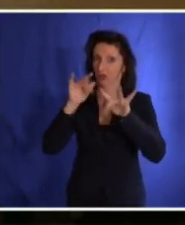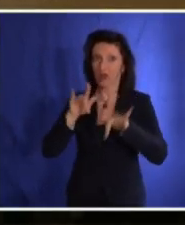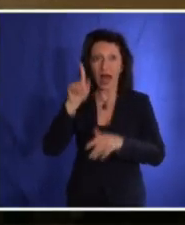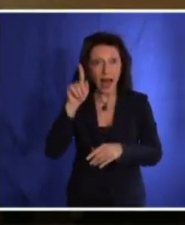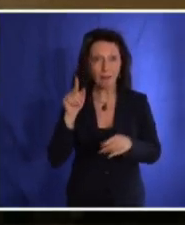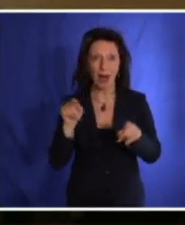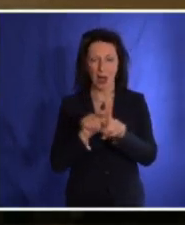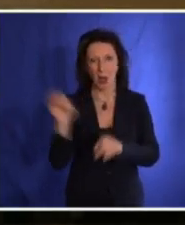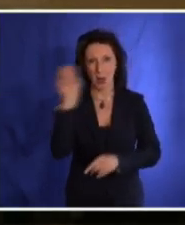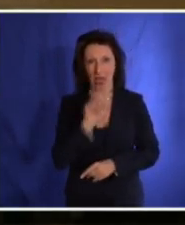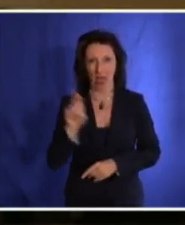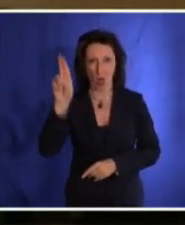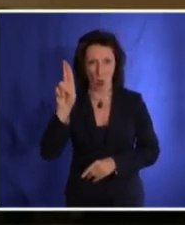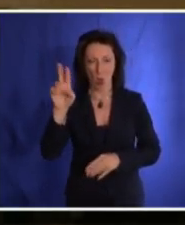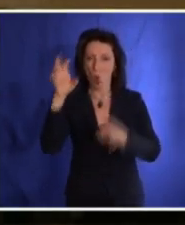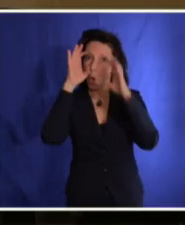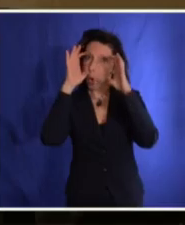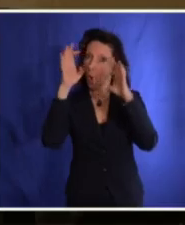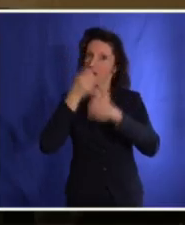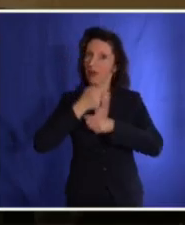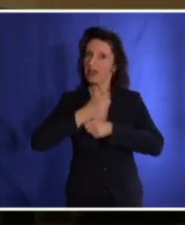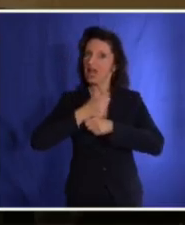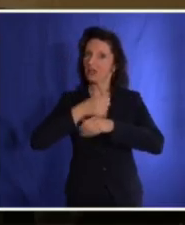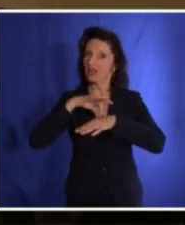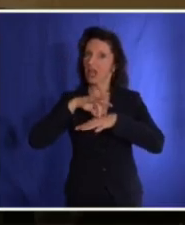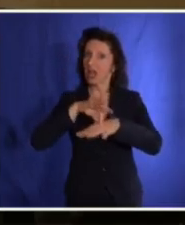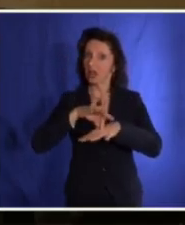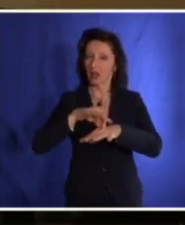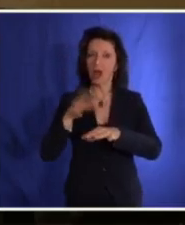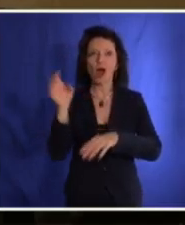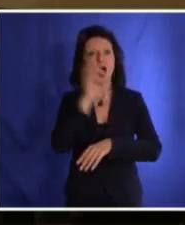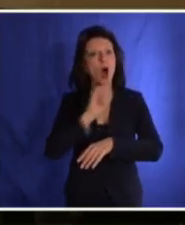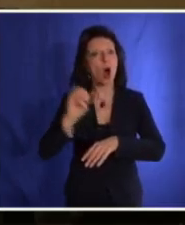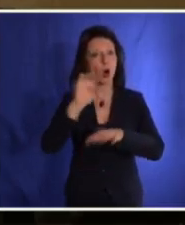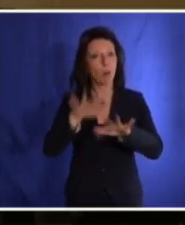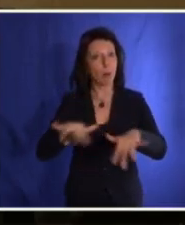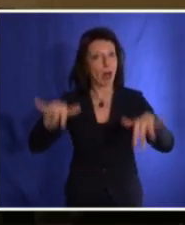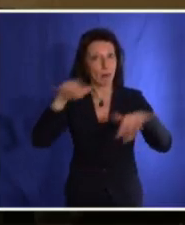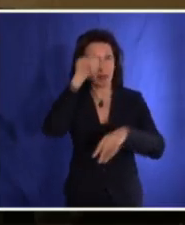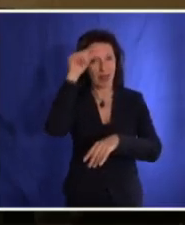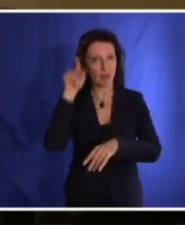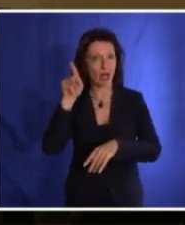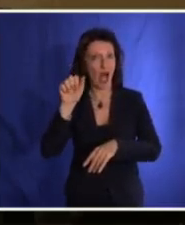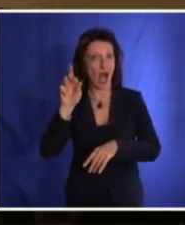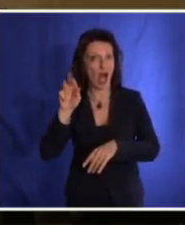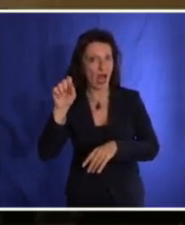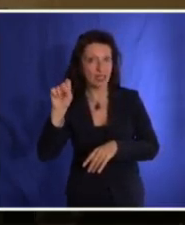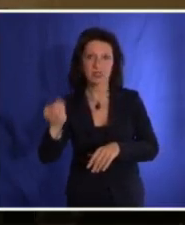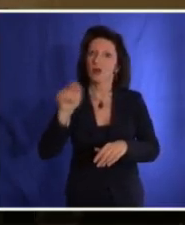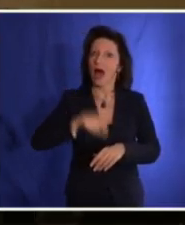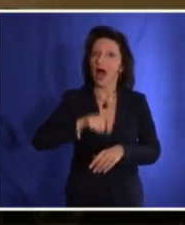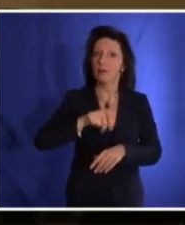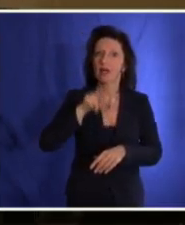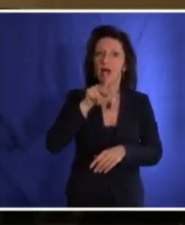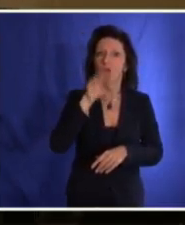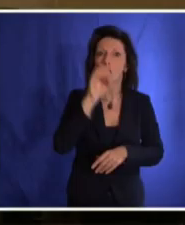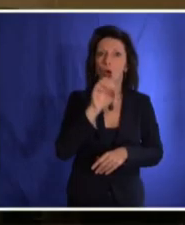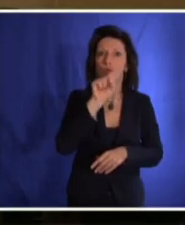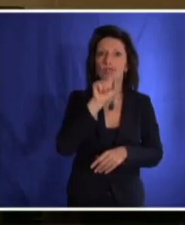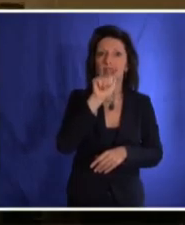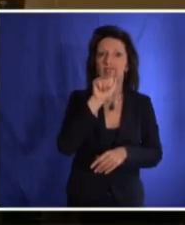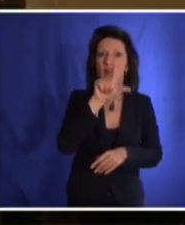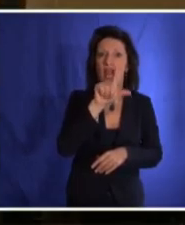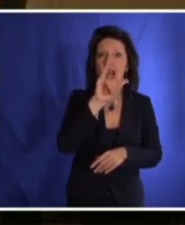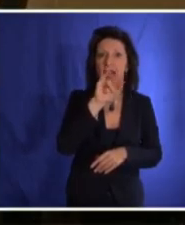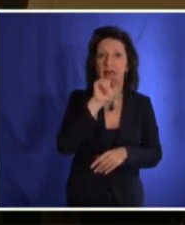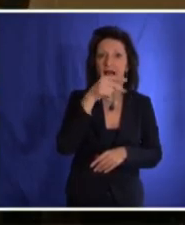begrüßen unseren ÖVP-Delegationsleiter im Europäischen Parlament, Ottmar Karas, und die Abgeordneten Elli Köstinger und Heinz Becker. Herzlich